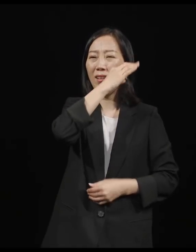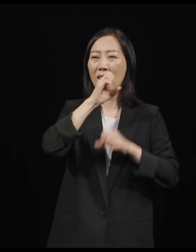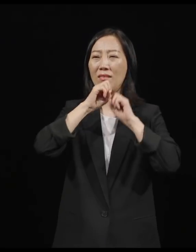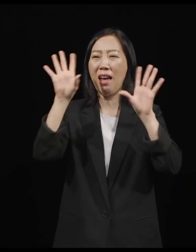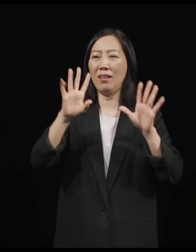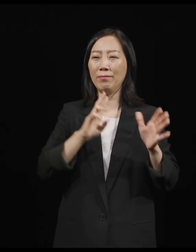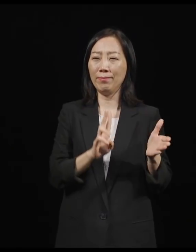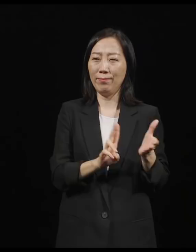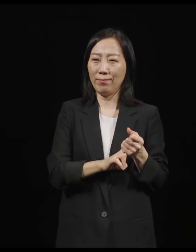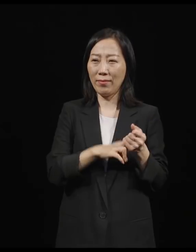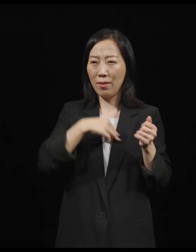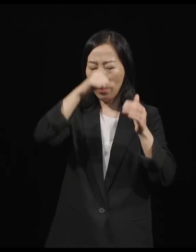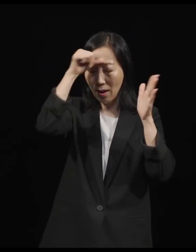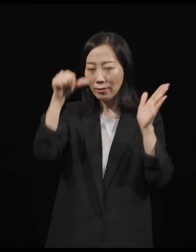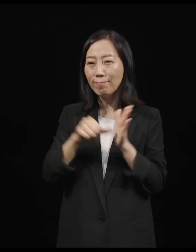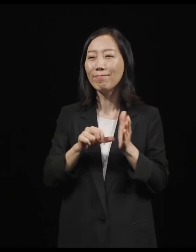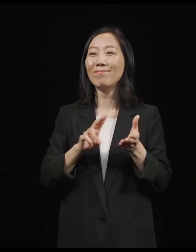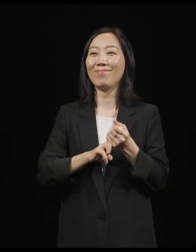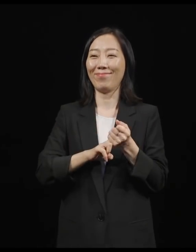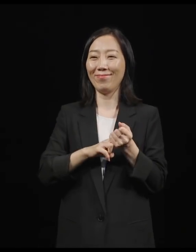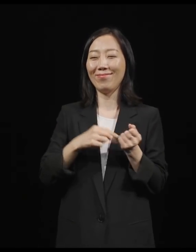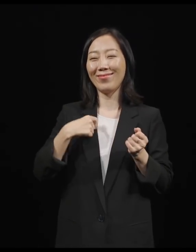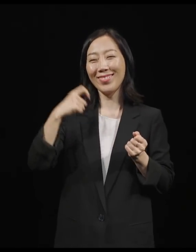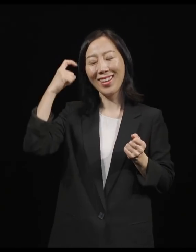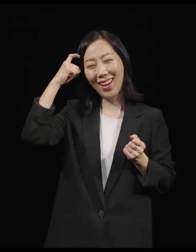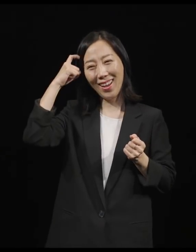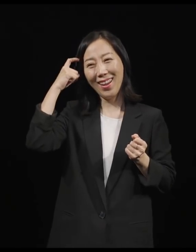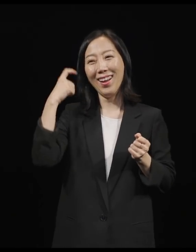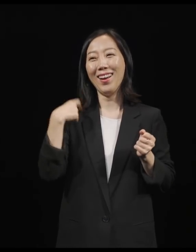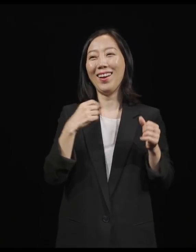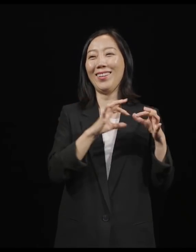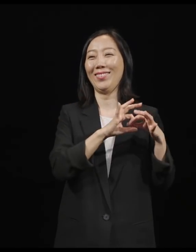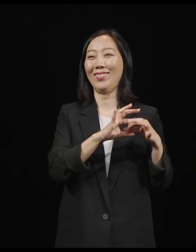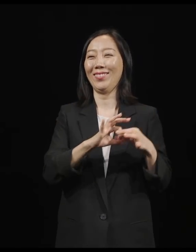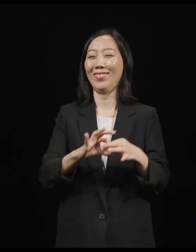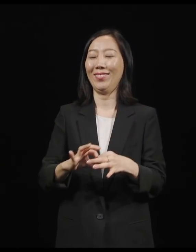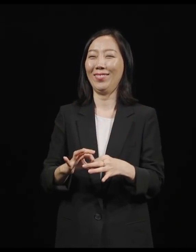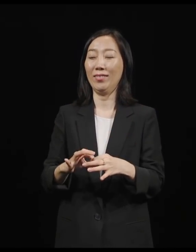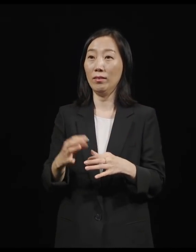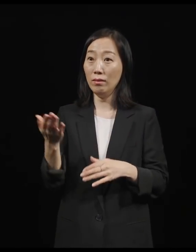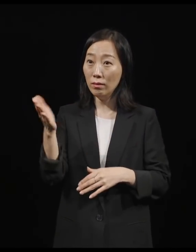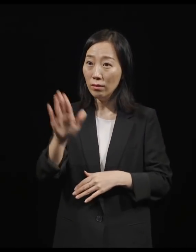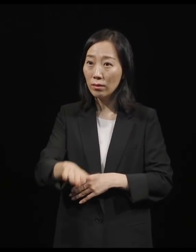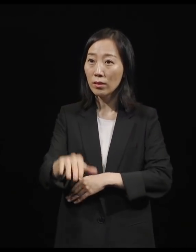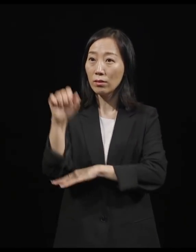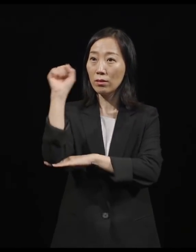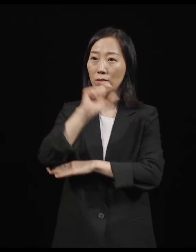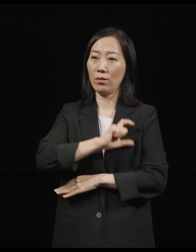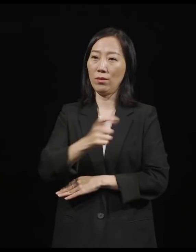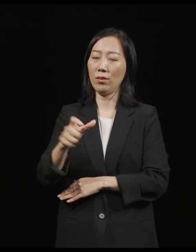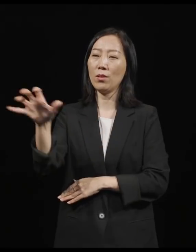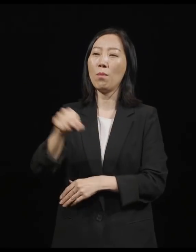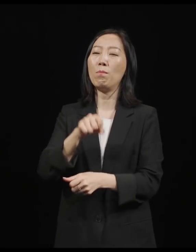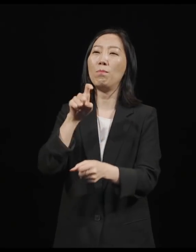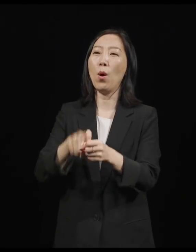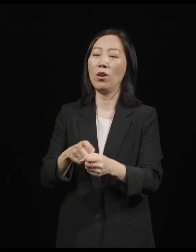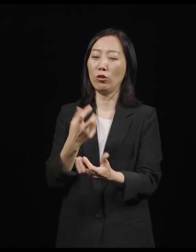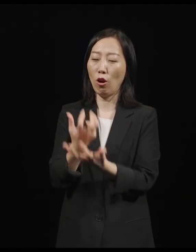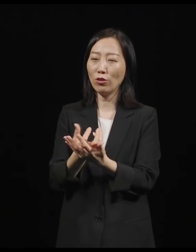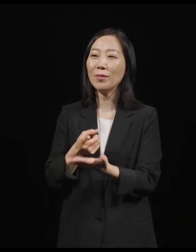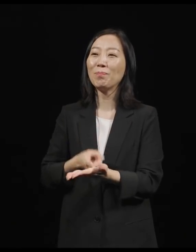했습니다. 평생 숨길 수 있을 거라 믿었죠. 하지만 운전면허증 발급 서류를 작성하는